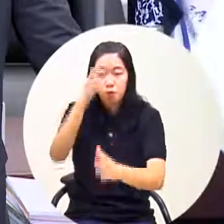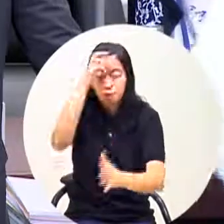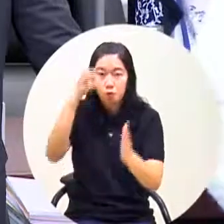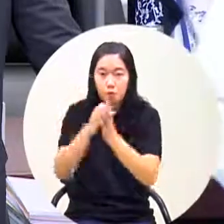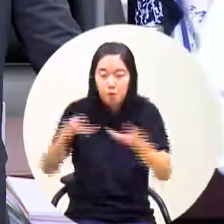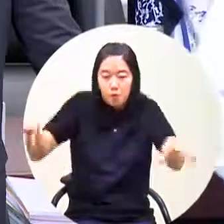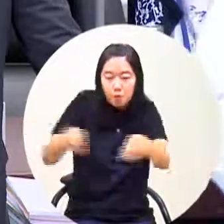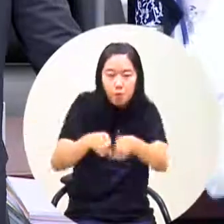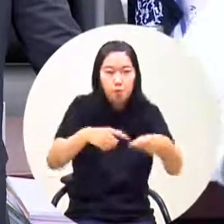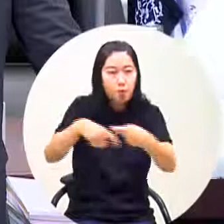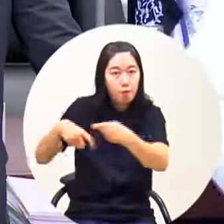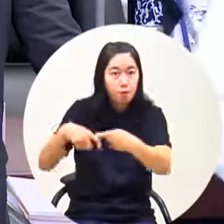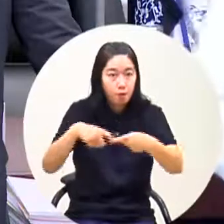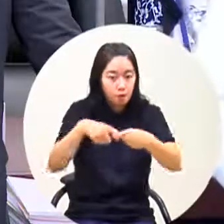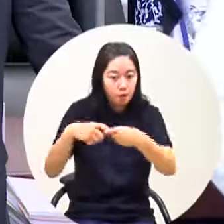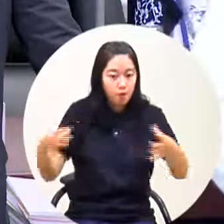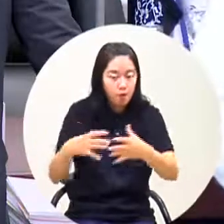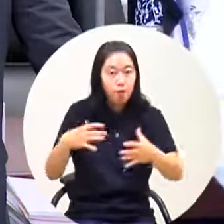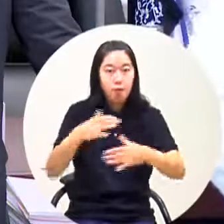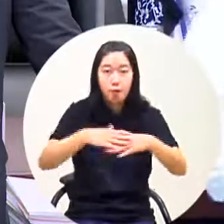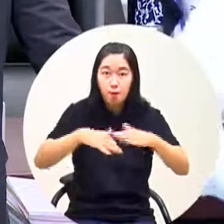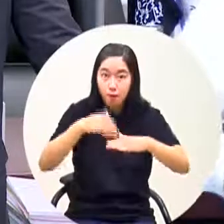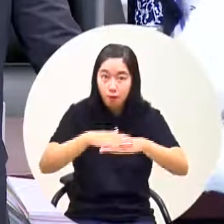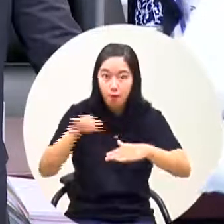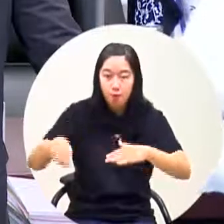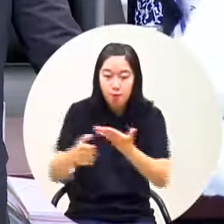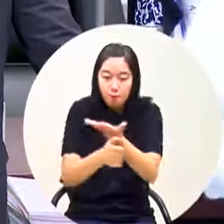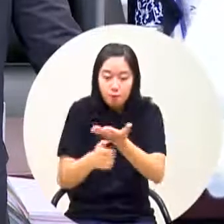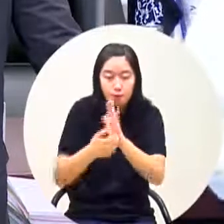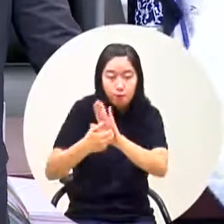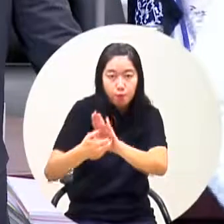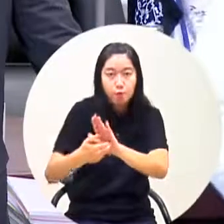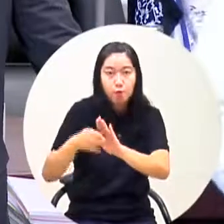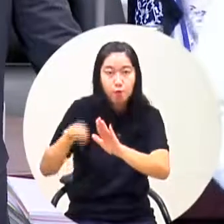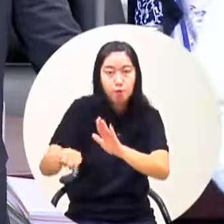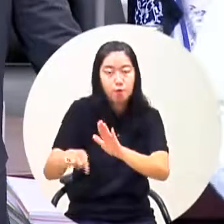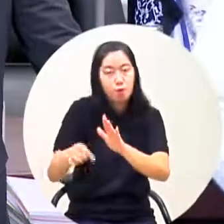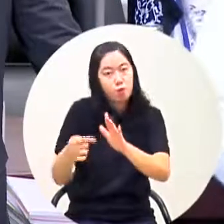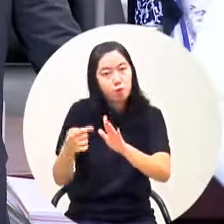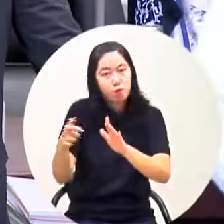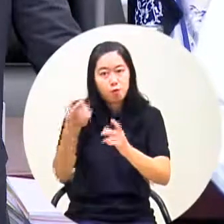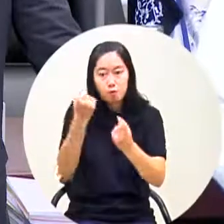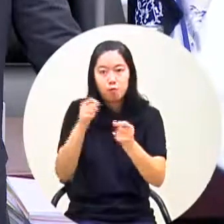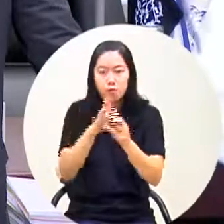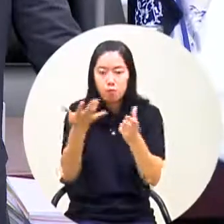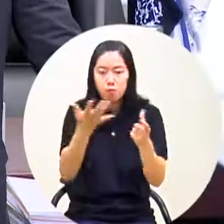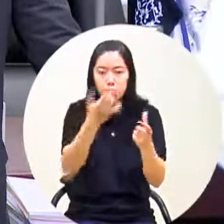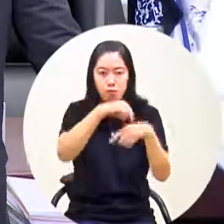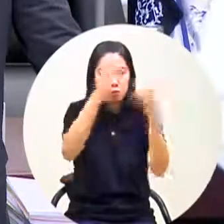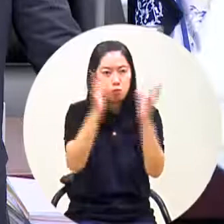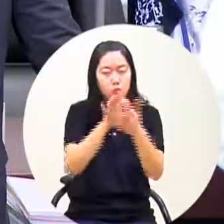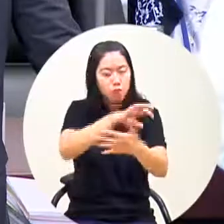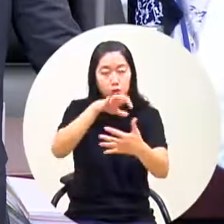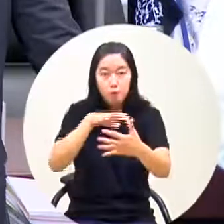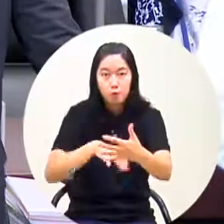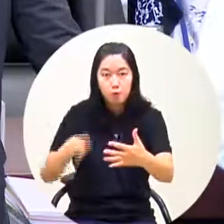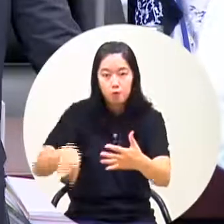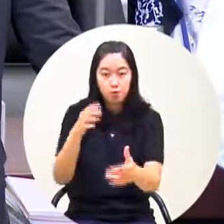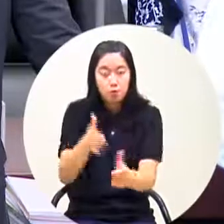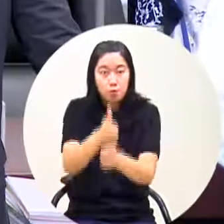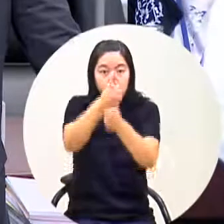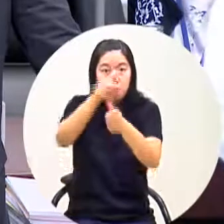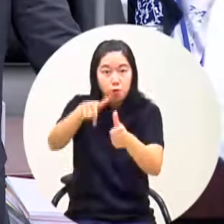起共同来，所以这个毒防应该是一个比较应该铺天盖地的一个工作，但是一个核心的